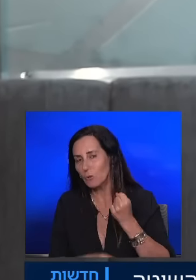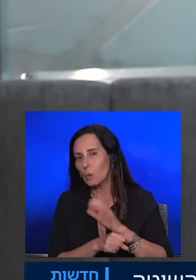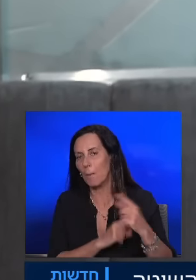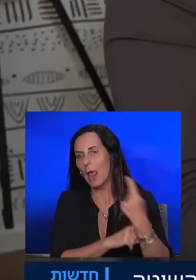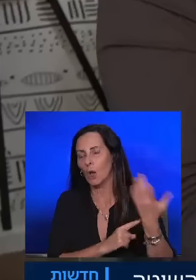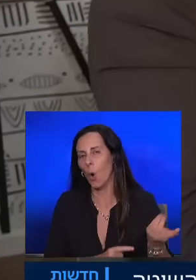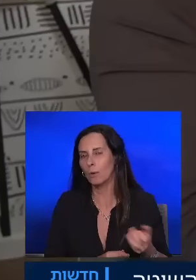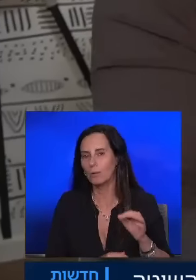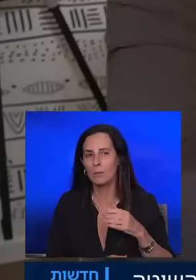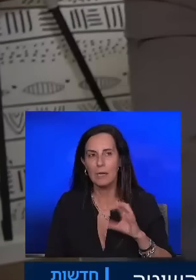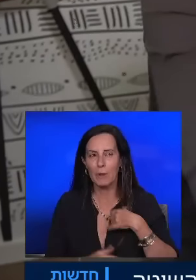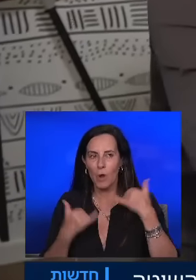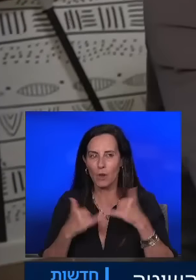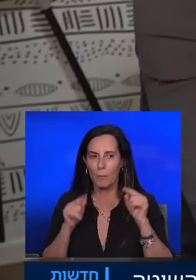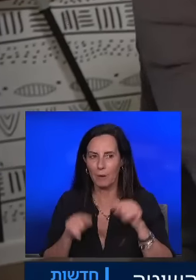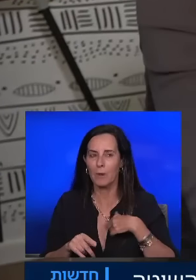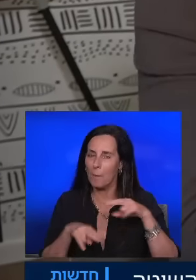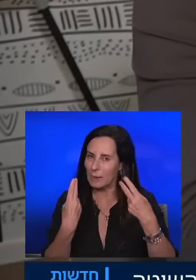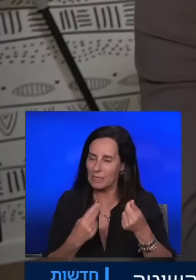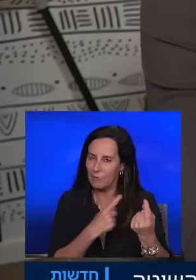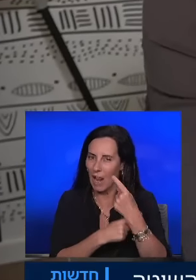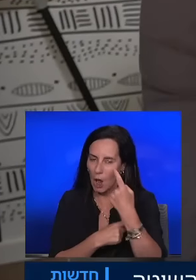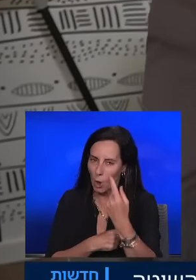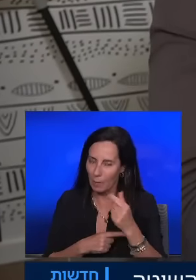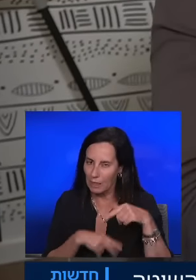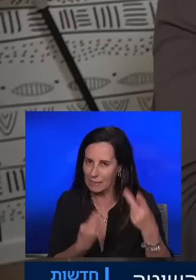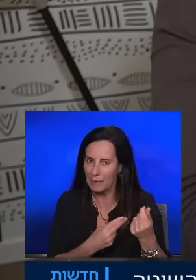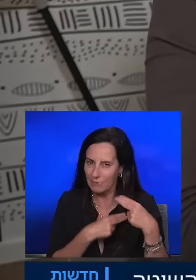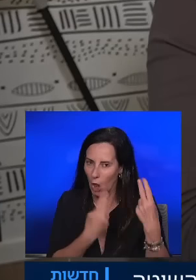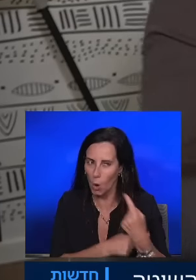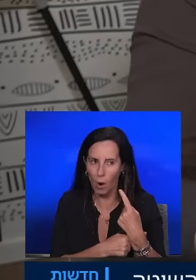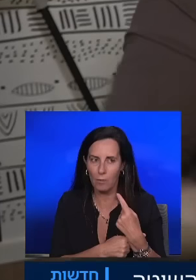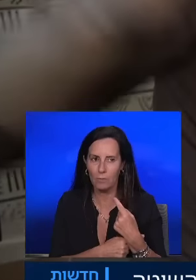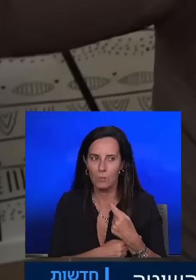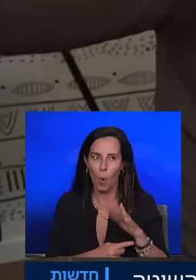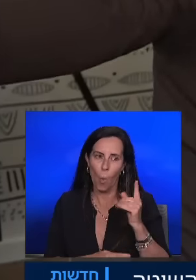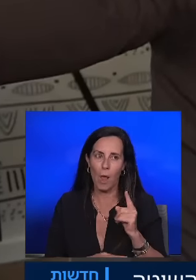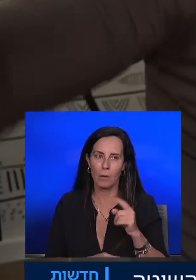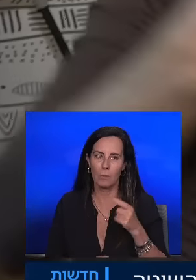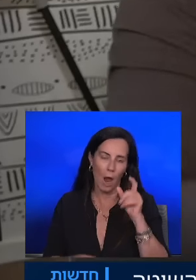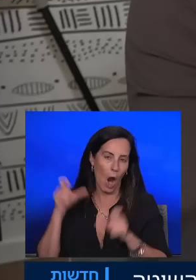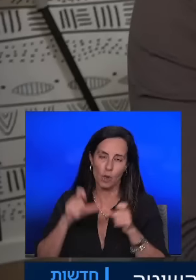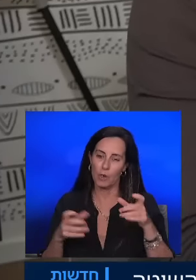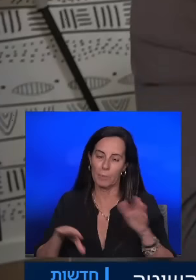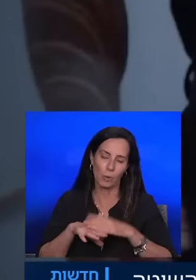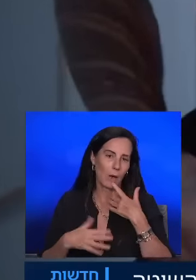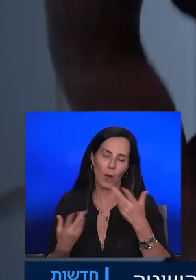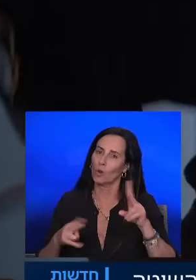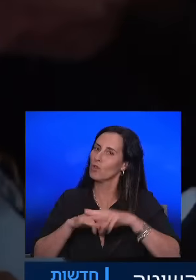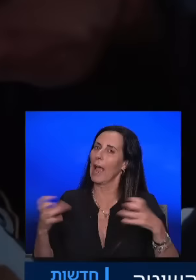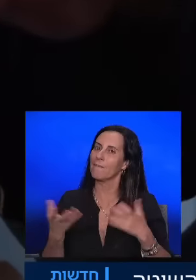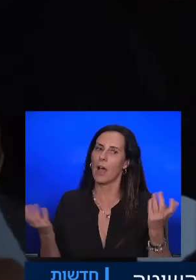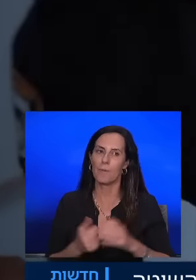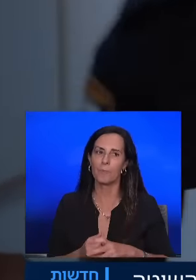ללקוחות. אם אנחנו עכשיו באים ומחזירים כסף ללקוח, יכול להיות, אומרים לך אנשי מקצוע, שלא תהיה חברה.